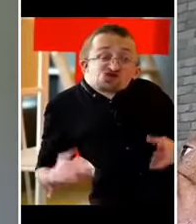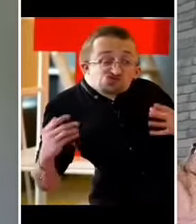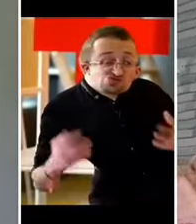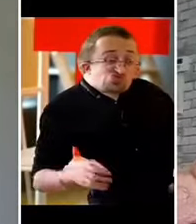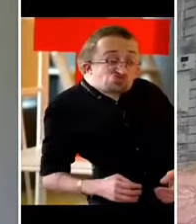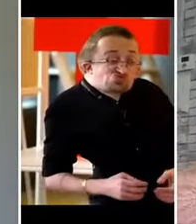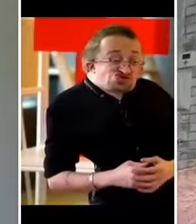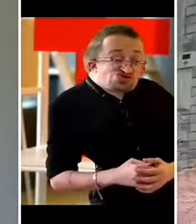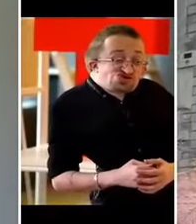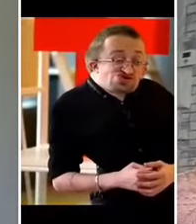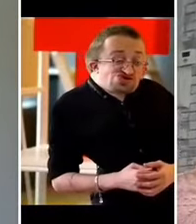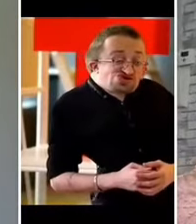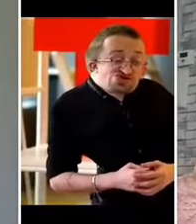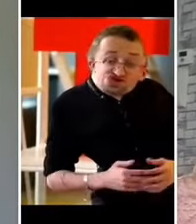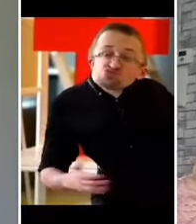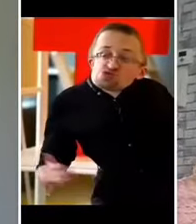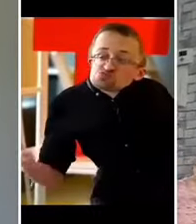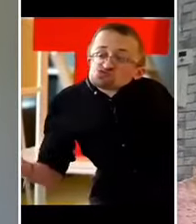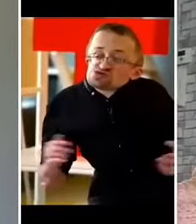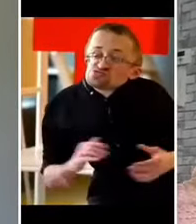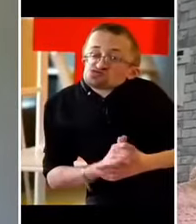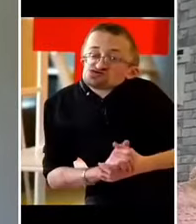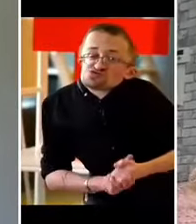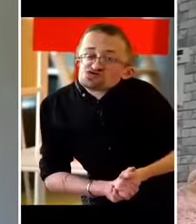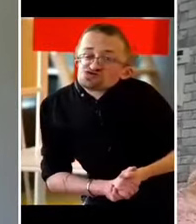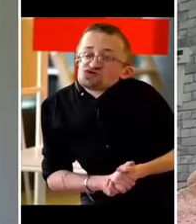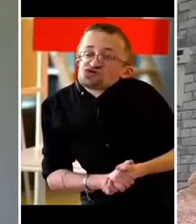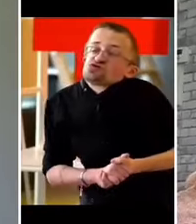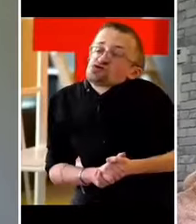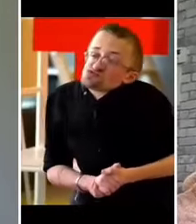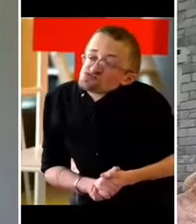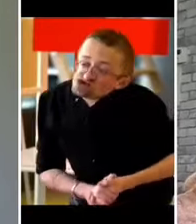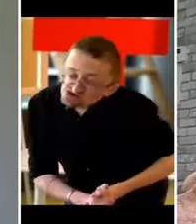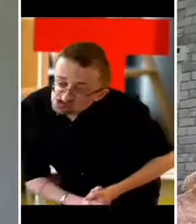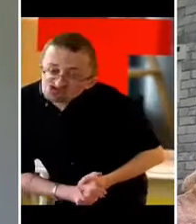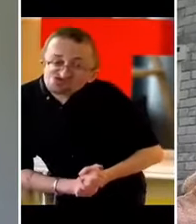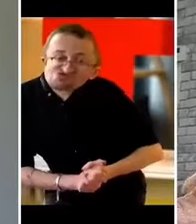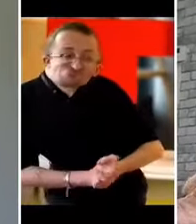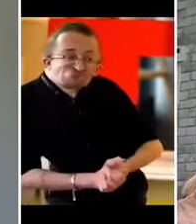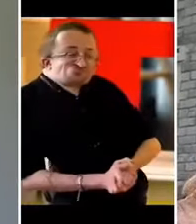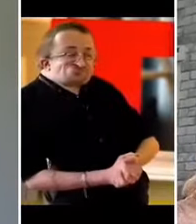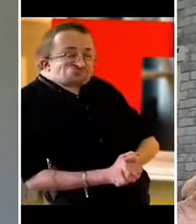d'être avec vous aujourd'hui et d'avoir pu vous livrer mon histoire. Merci beaucoup.